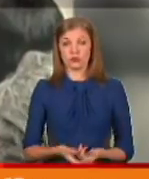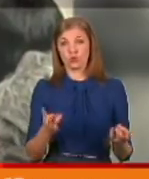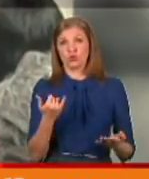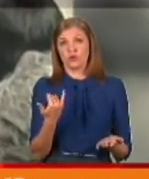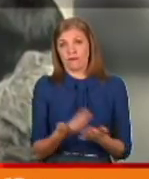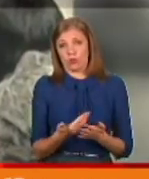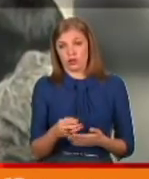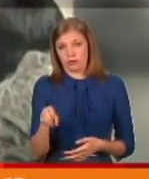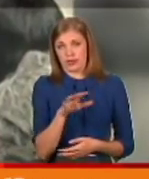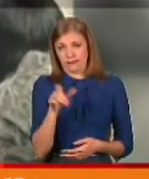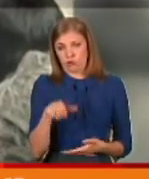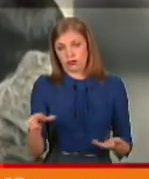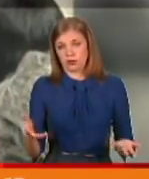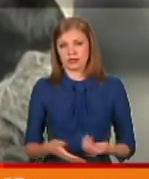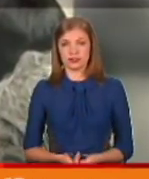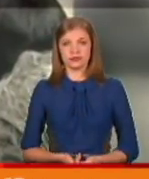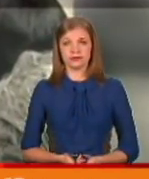вроді європейці.